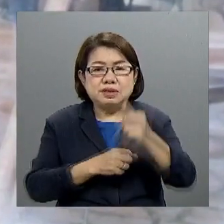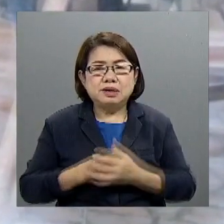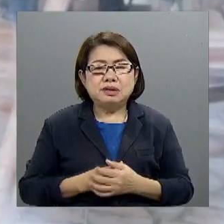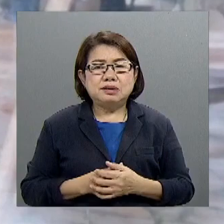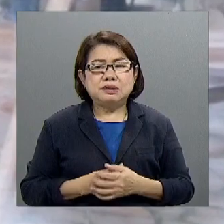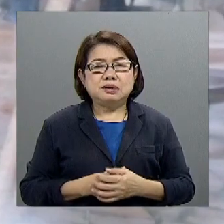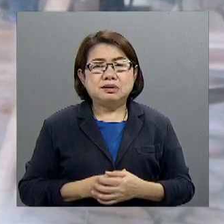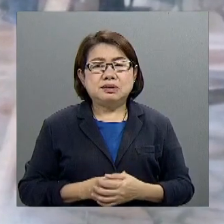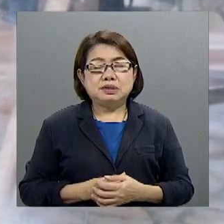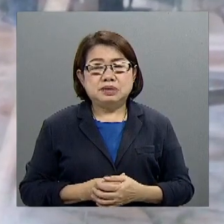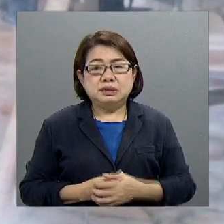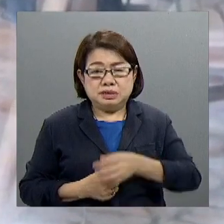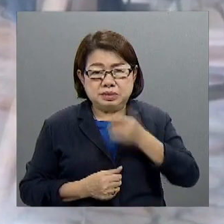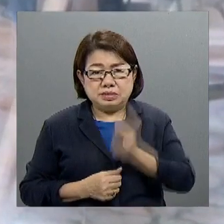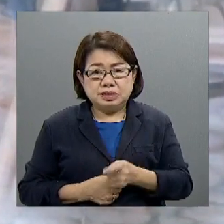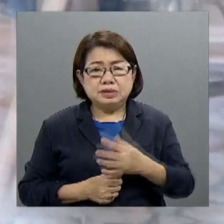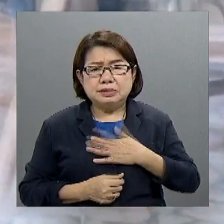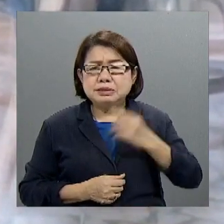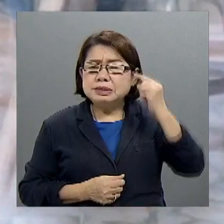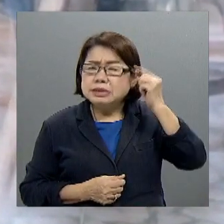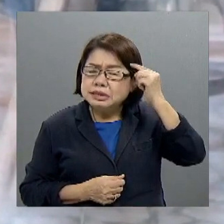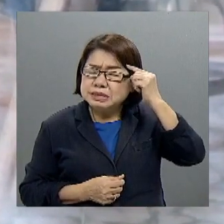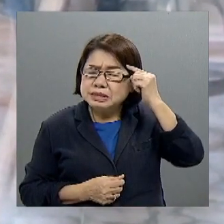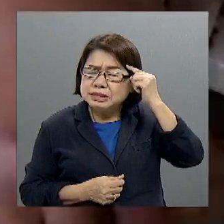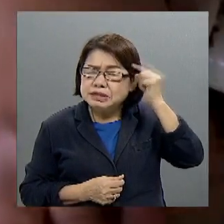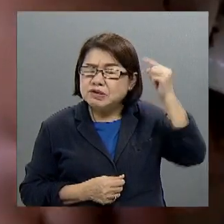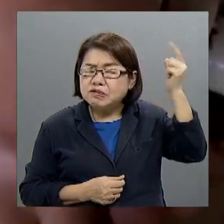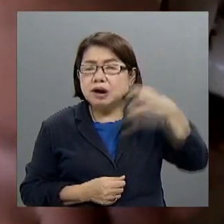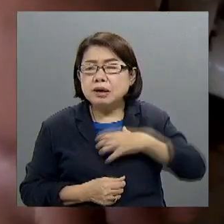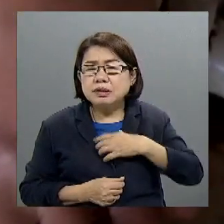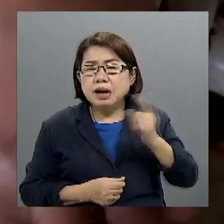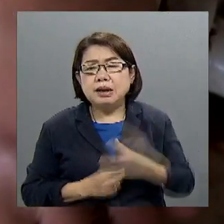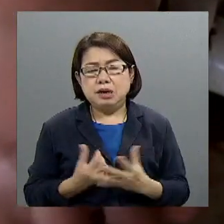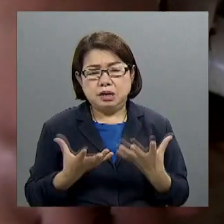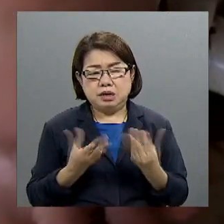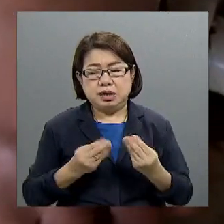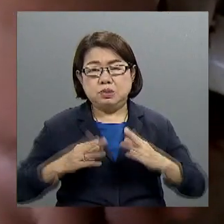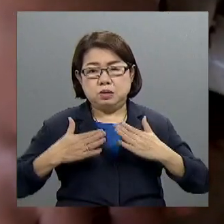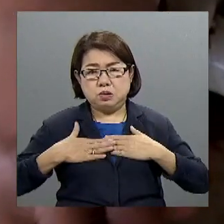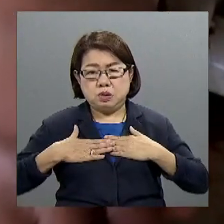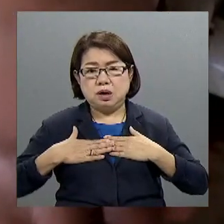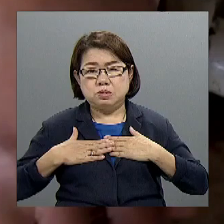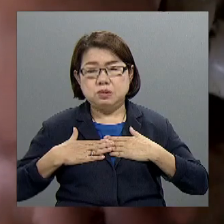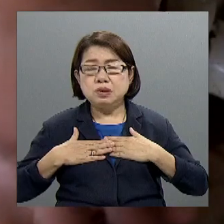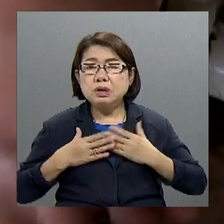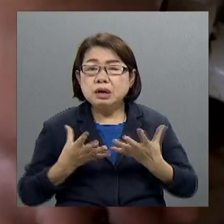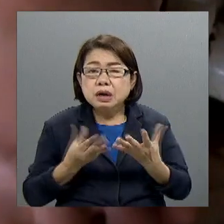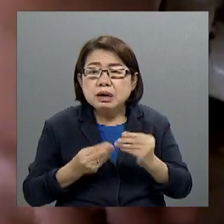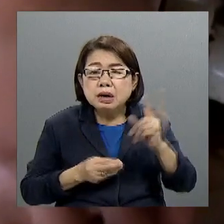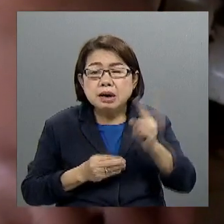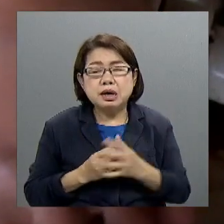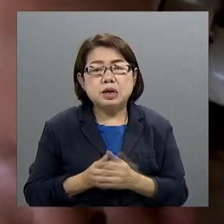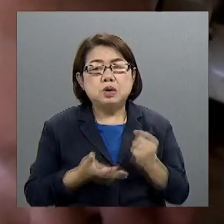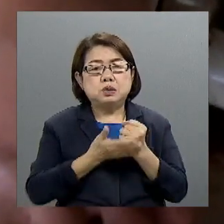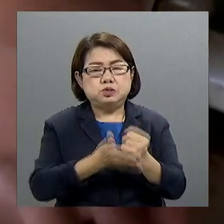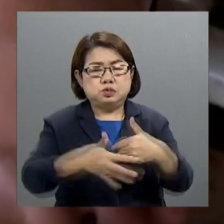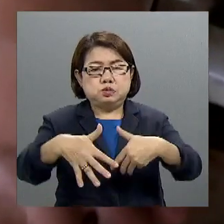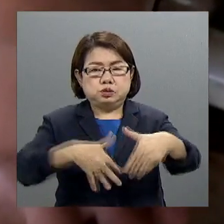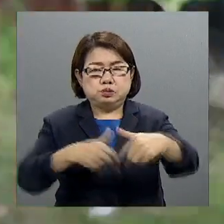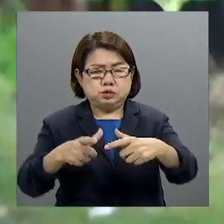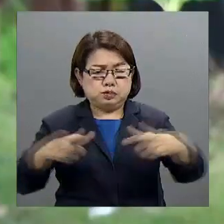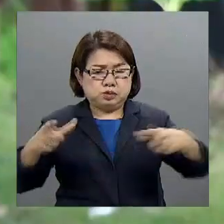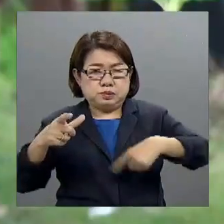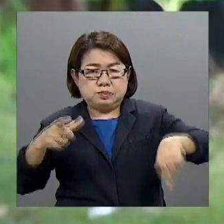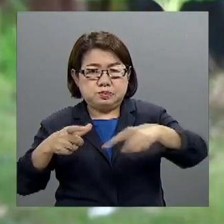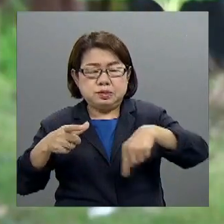ริงๆฝันกับตัวเองก็คืออยากมีพื้นที่ของตัวเองที่สามารถที่จะซอยเหลือชุมชนได้ในลักษณะ